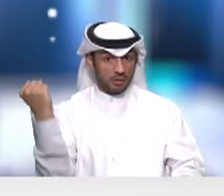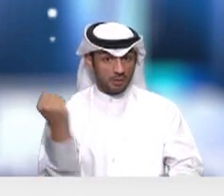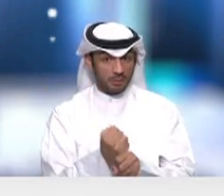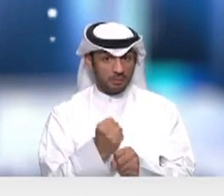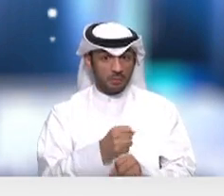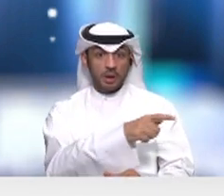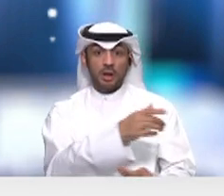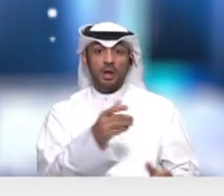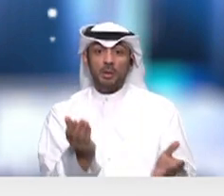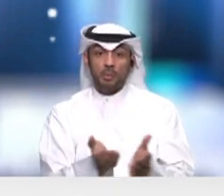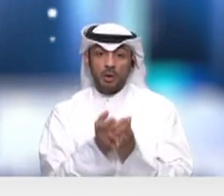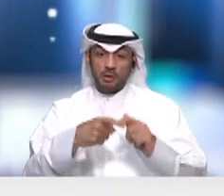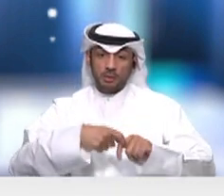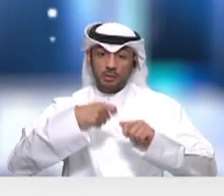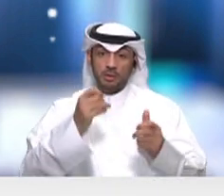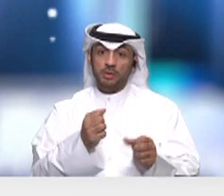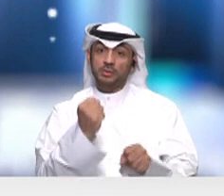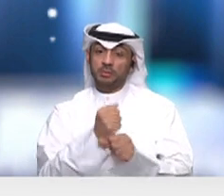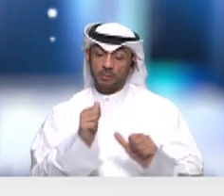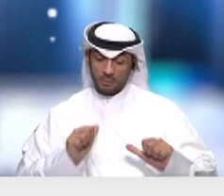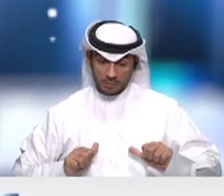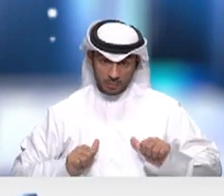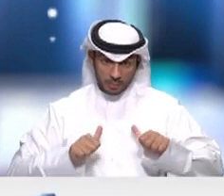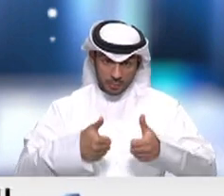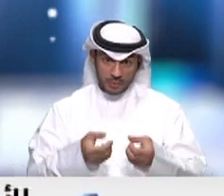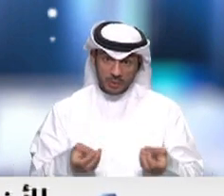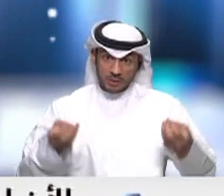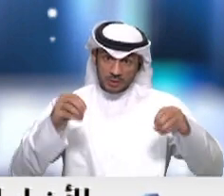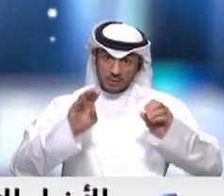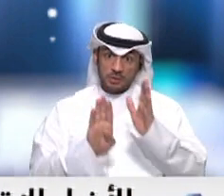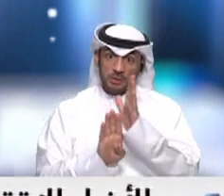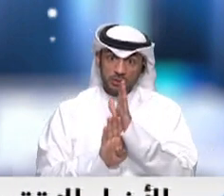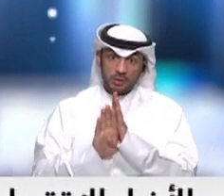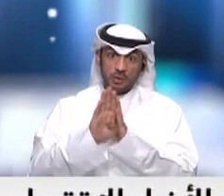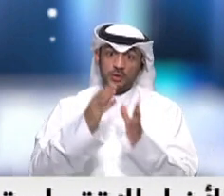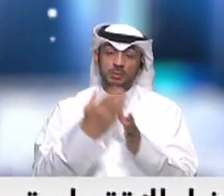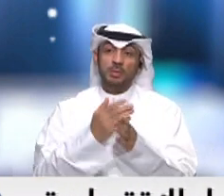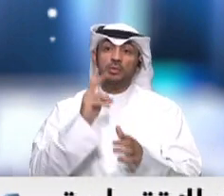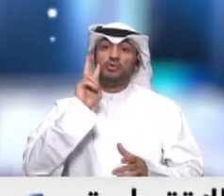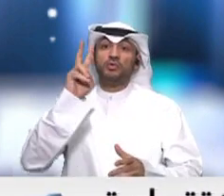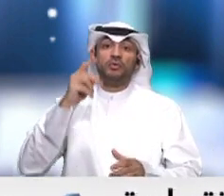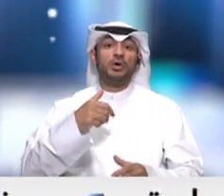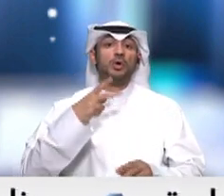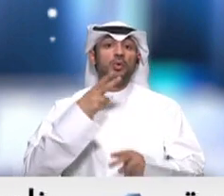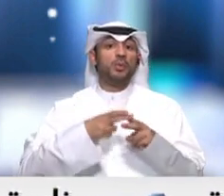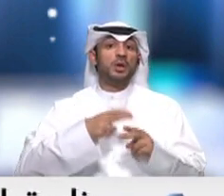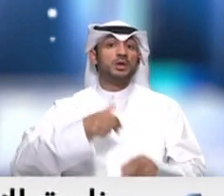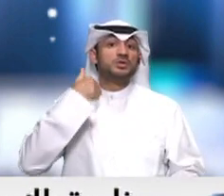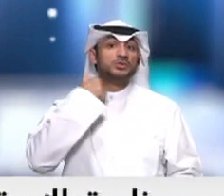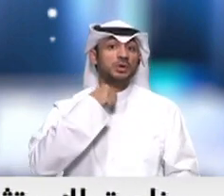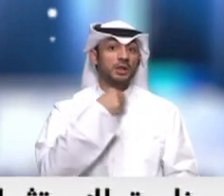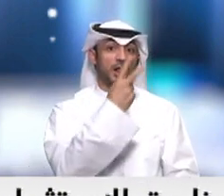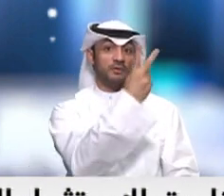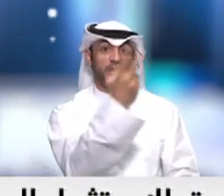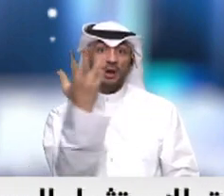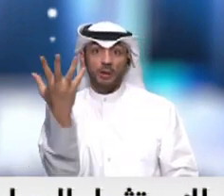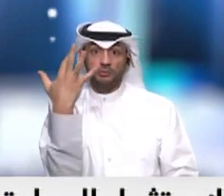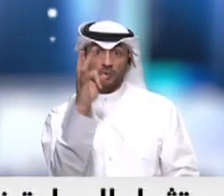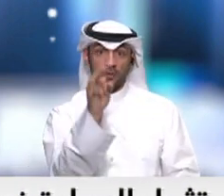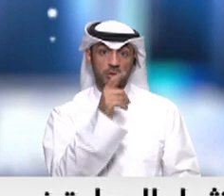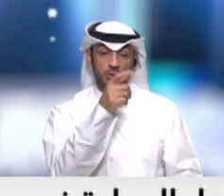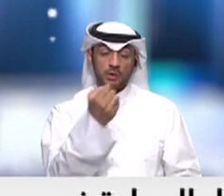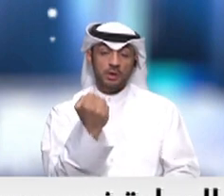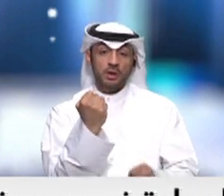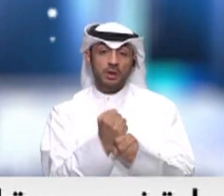خططها ومشاريعها وآلية تنفيذها وفقا لرؤية الكويت 2035 ولتعزيز